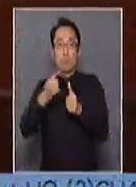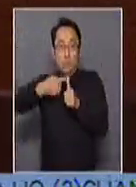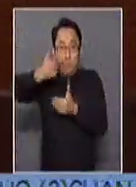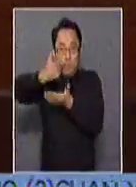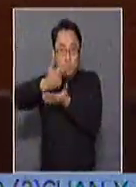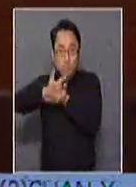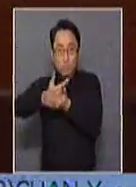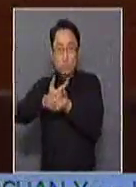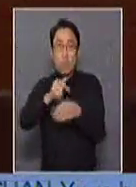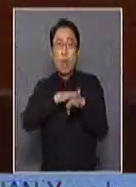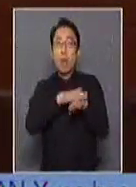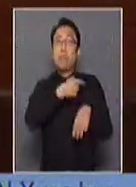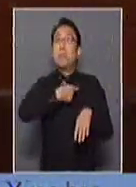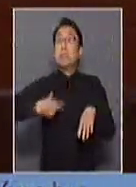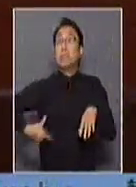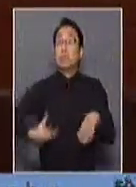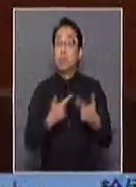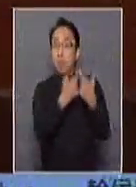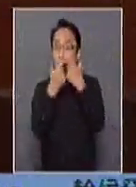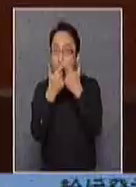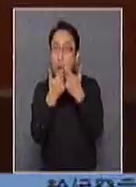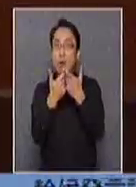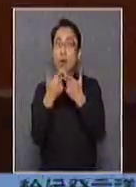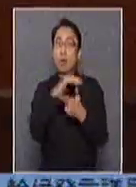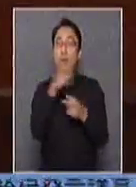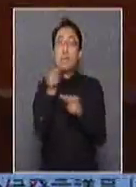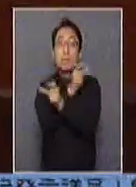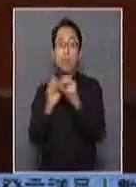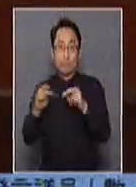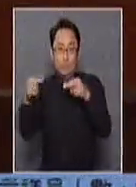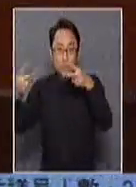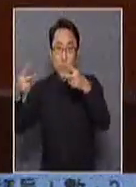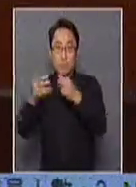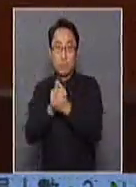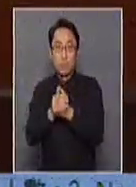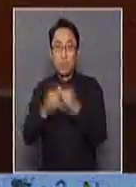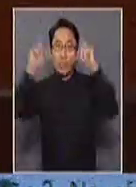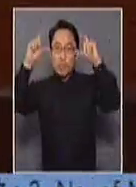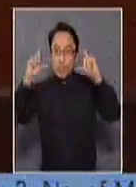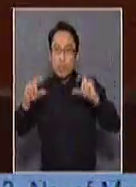剛才有議員在爭論，喂，到底經濟發展講了多少段呢？